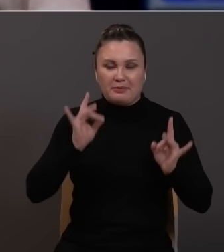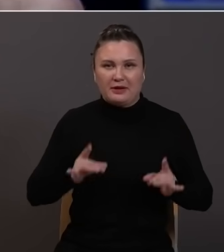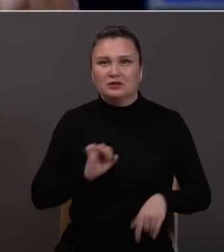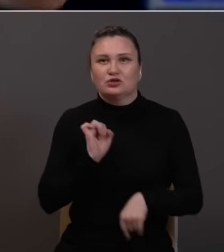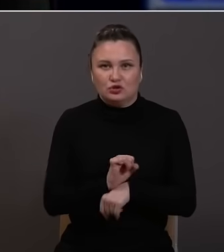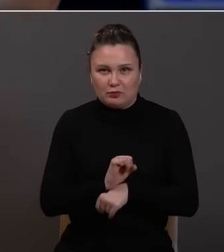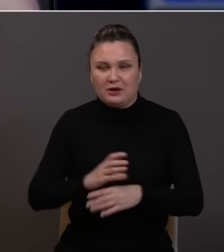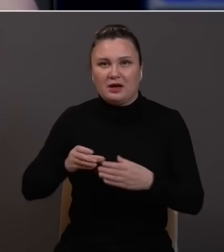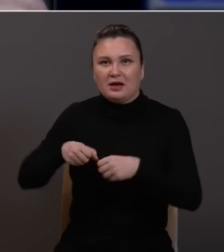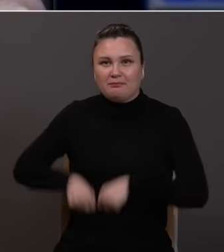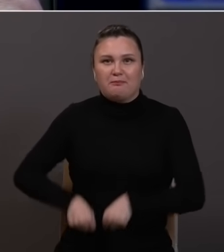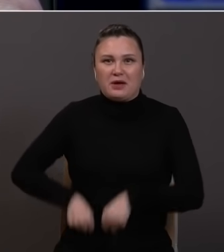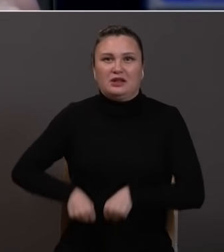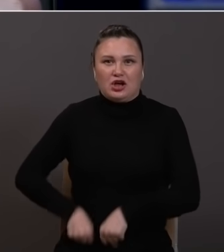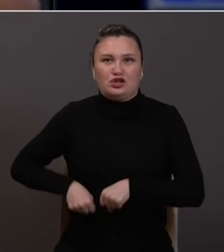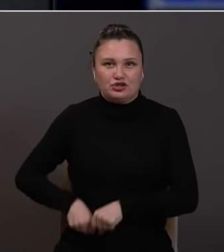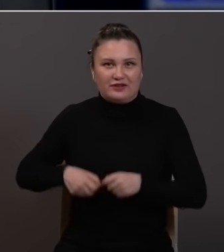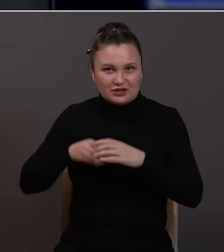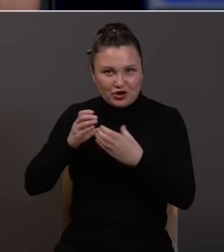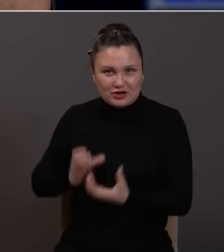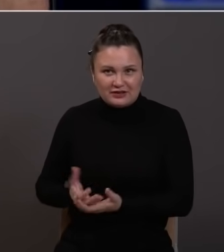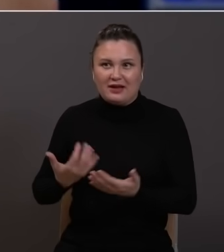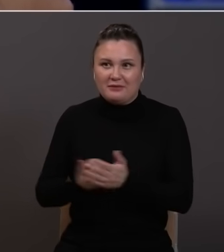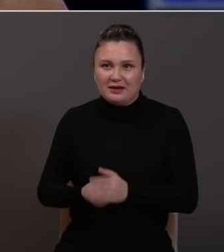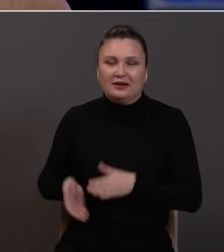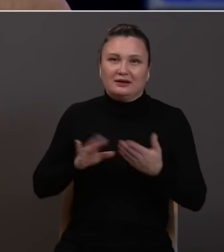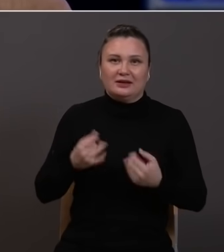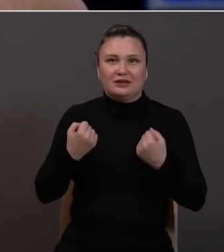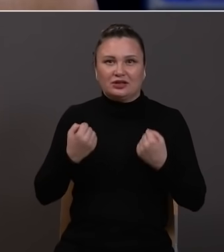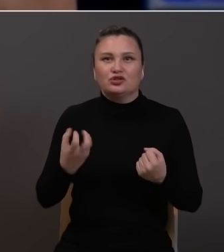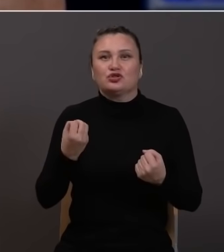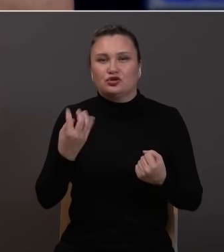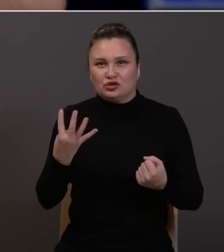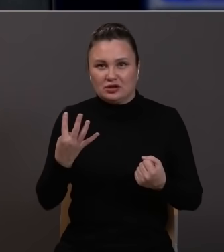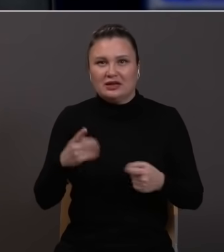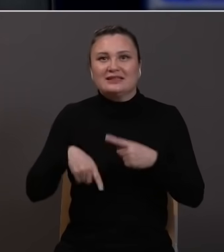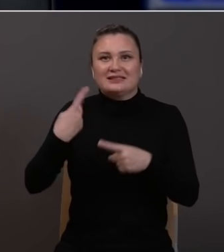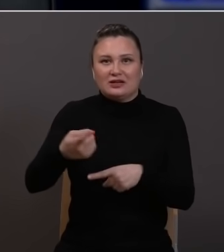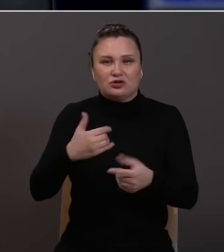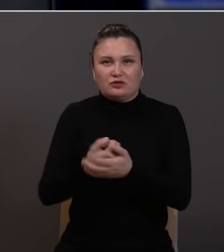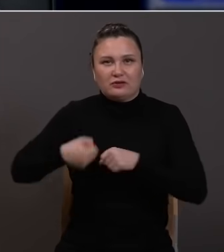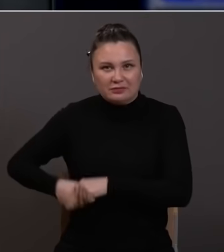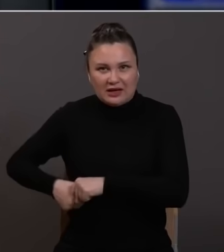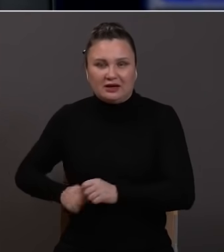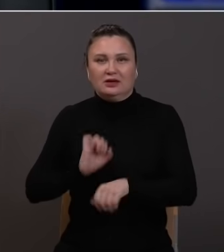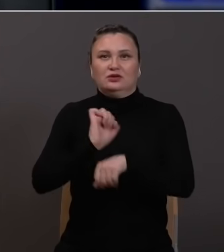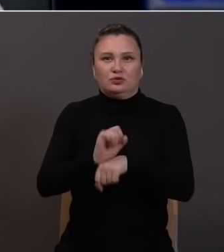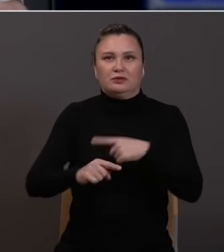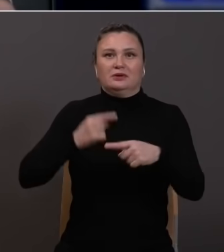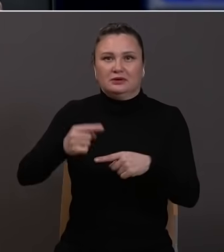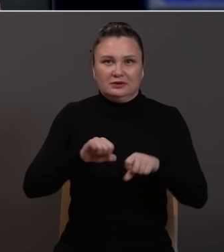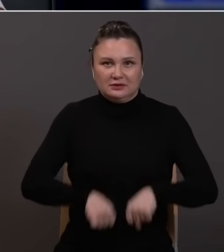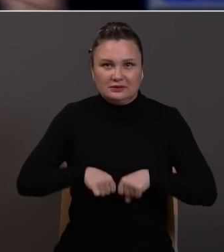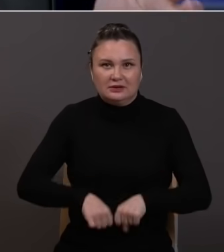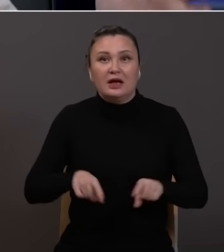ты останавливаешься, подкачиваешь его, да. Опять подкачиваешь, или там едешь, так, тут еще 4, едешь, следующий, останавливаешься, следующий. Вот так мы ехали. И мы